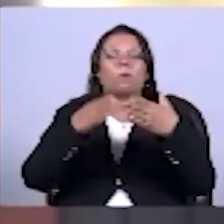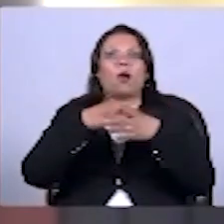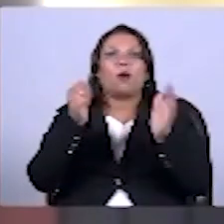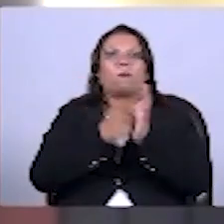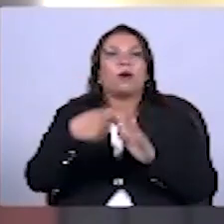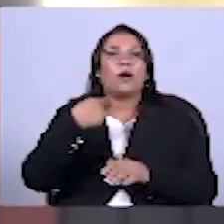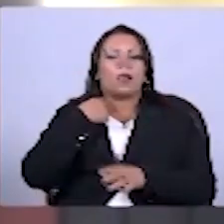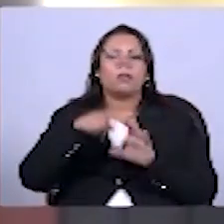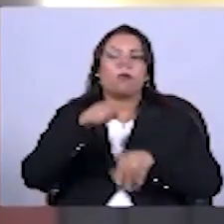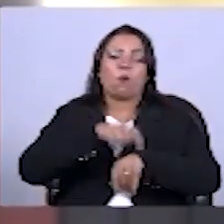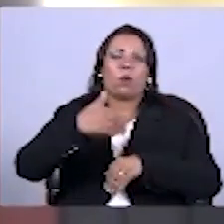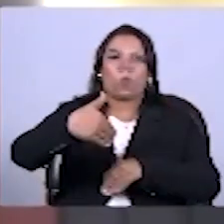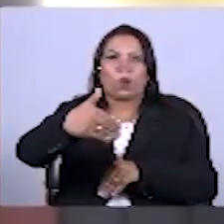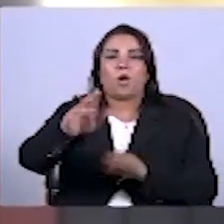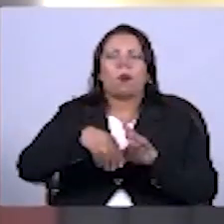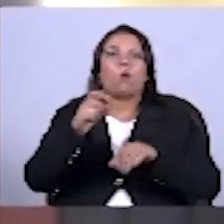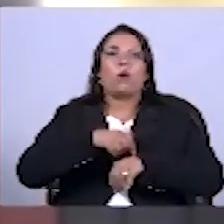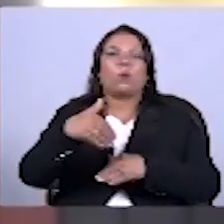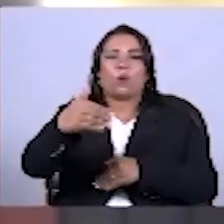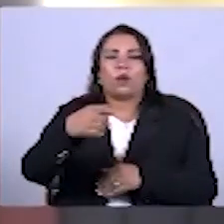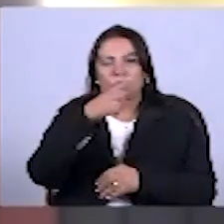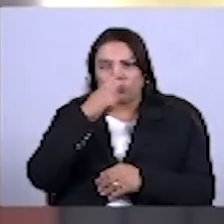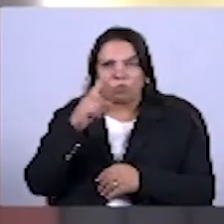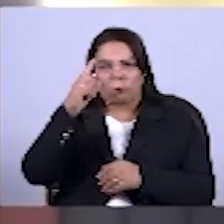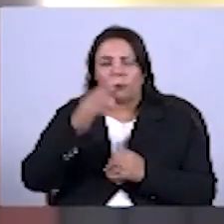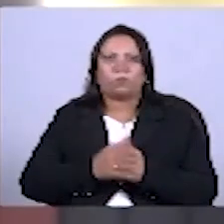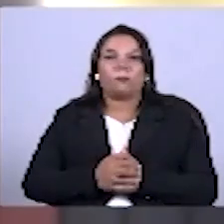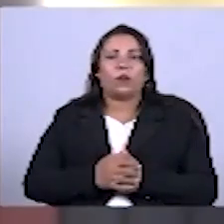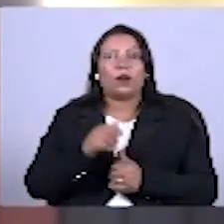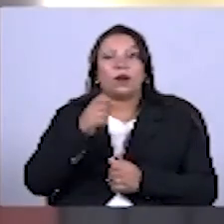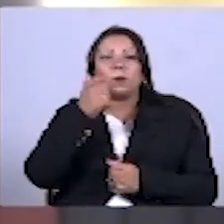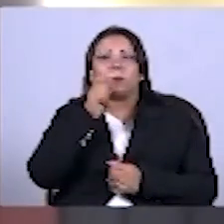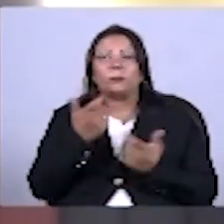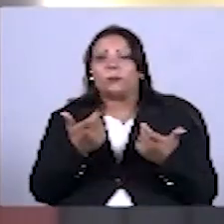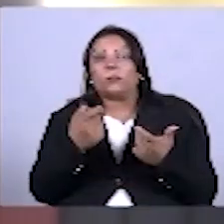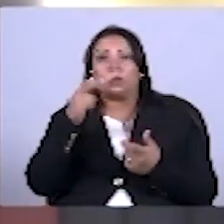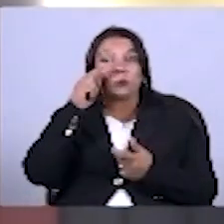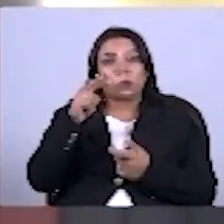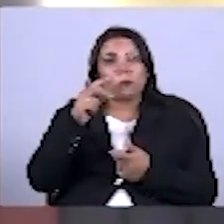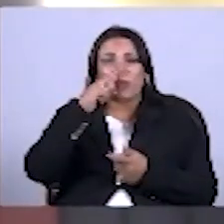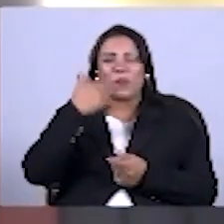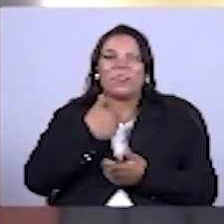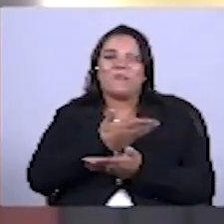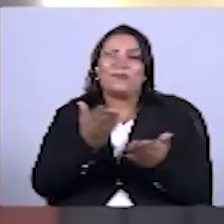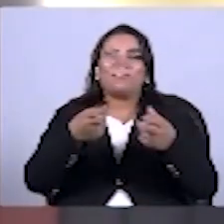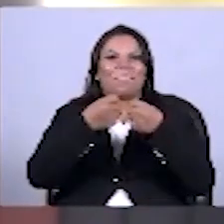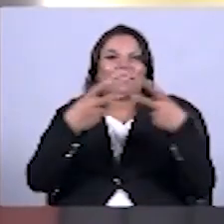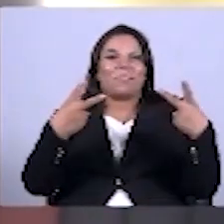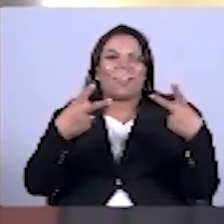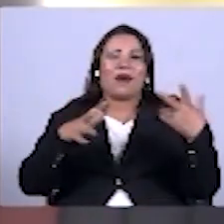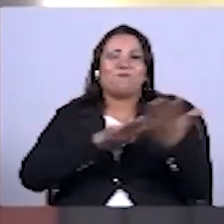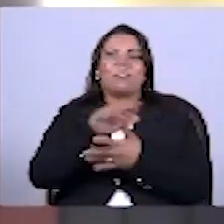في المرحله المقبله او الفتره المقبله ننتظر لنرى ونتمنى ان تنتهي معاناه